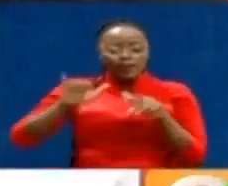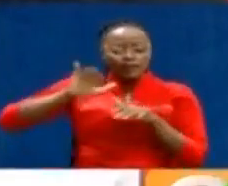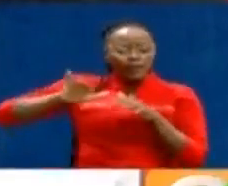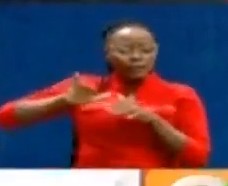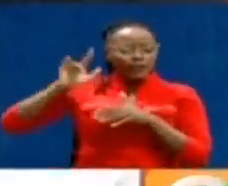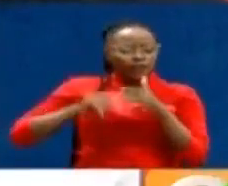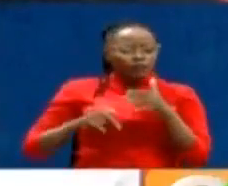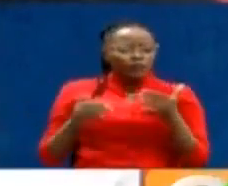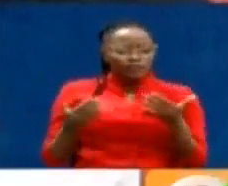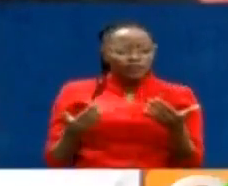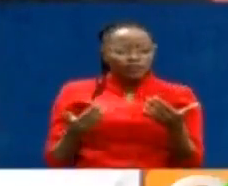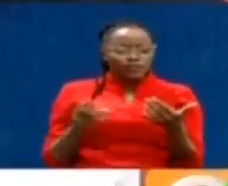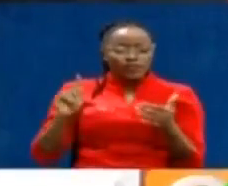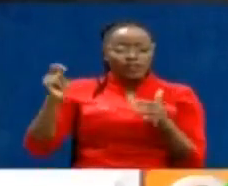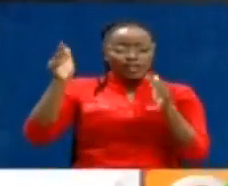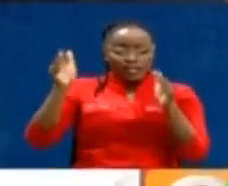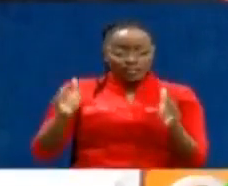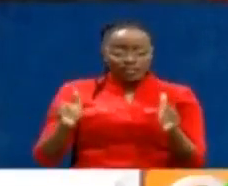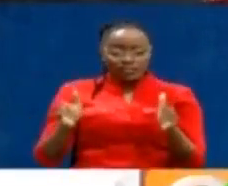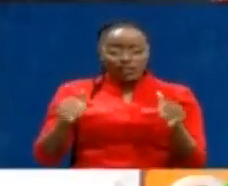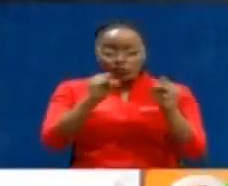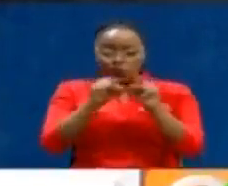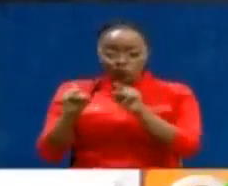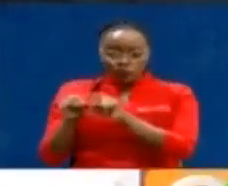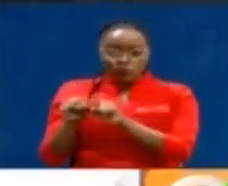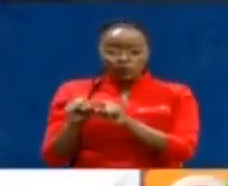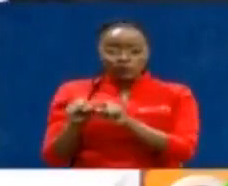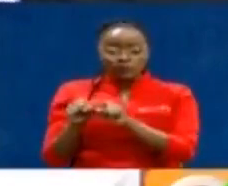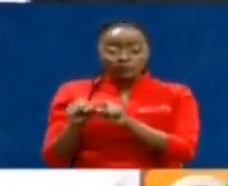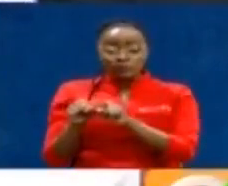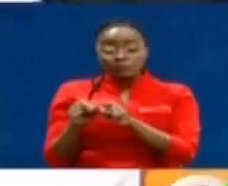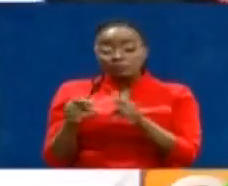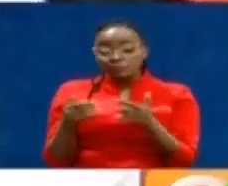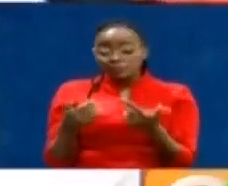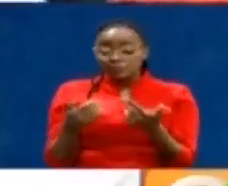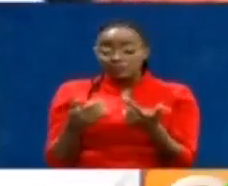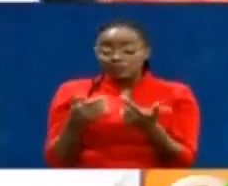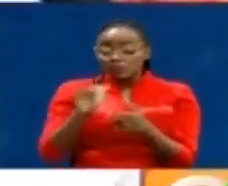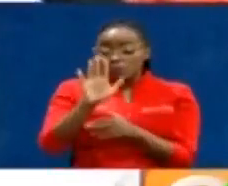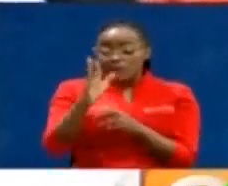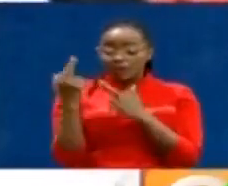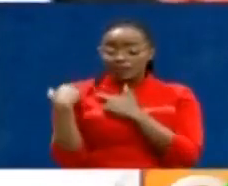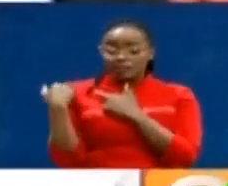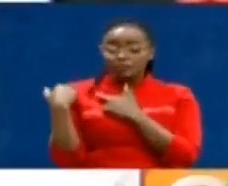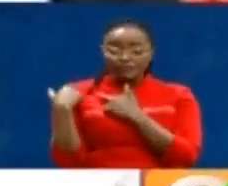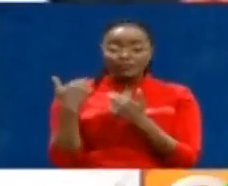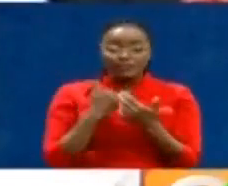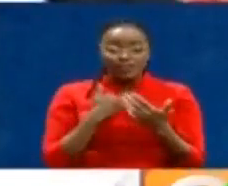Kinachobaki sasa ni Wakenya pia nao wacheze sehemu yao.